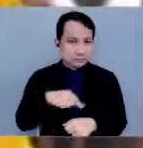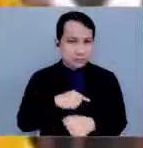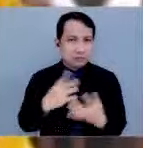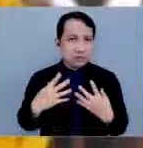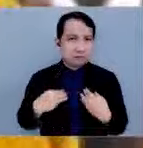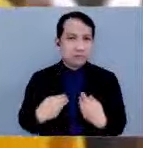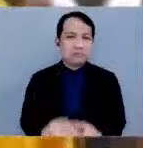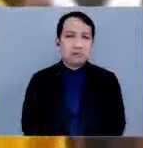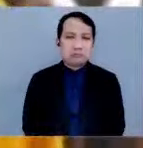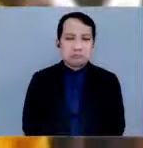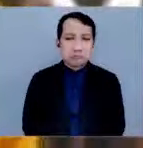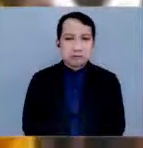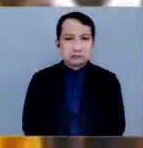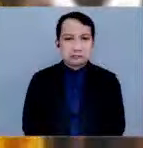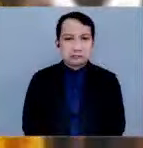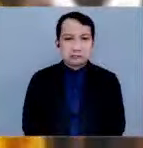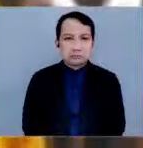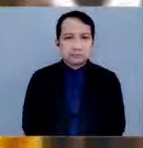Parang